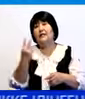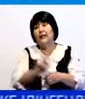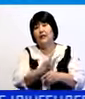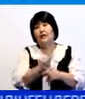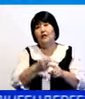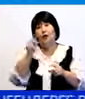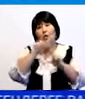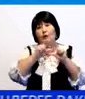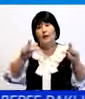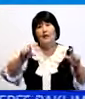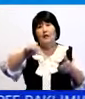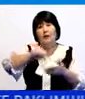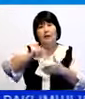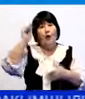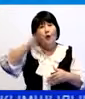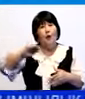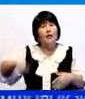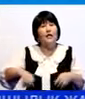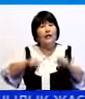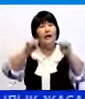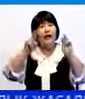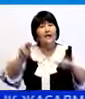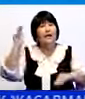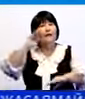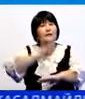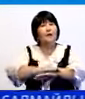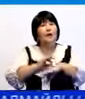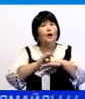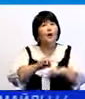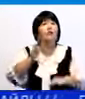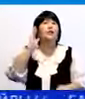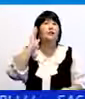осы мектеп қабырғаларында оқушыларға арнайы сабақтар өткізілетін болды.